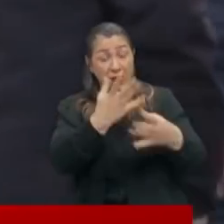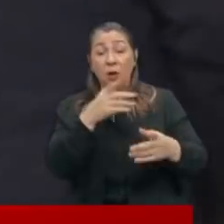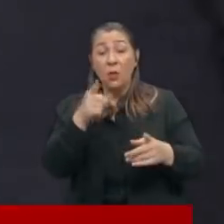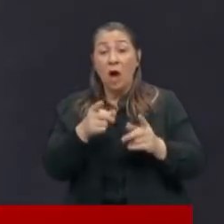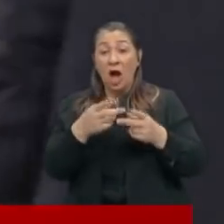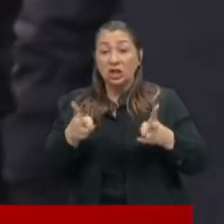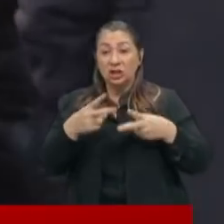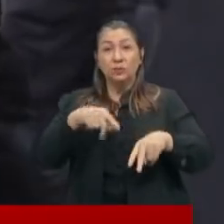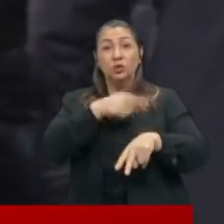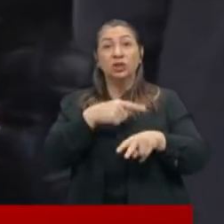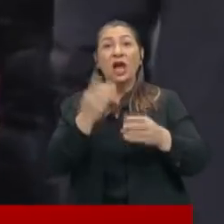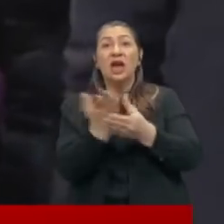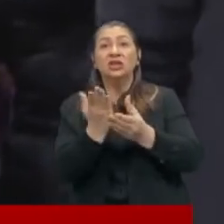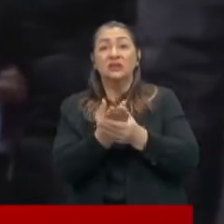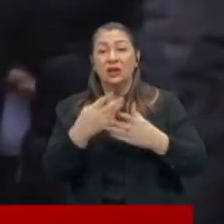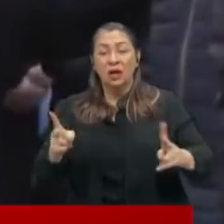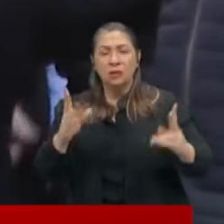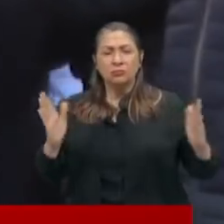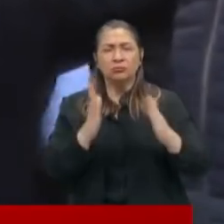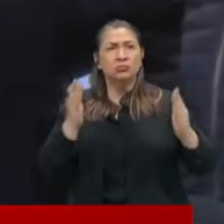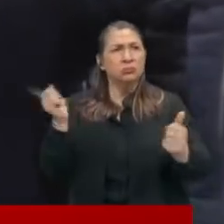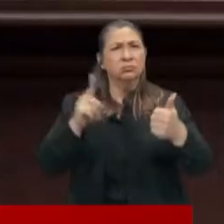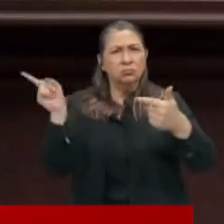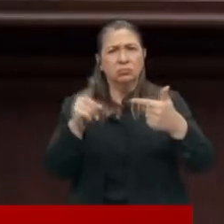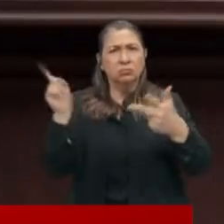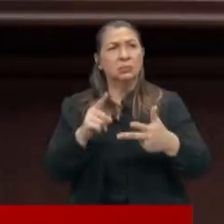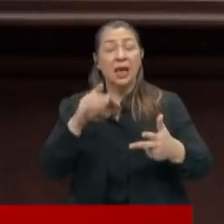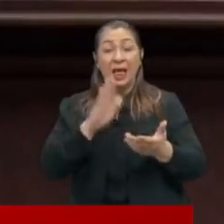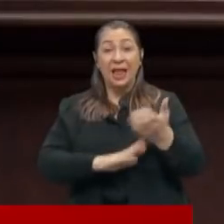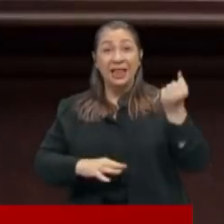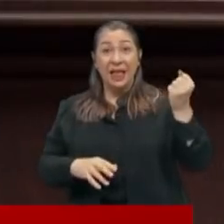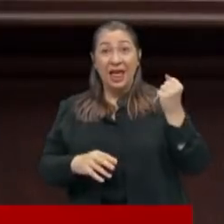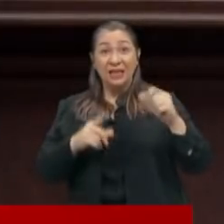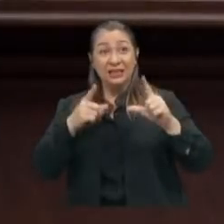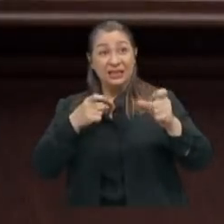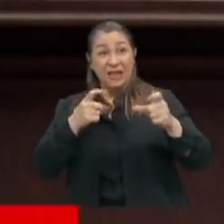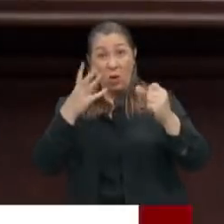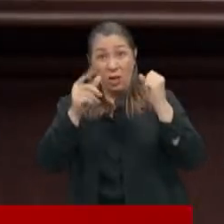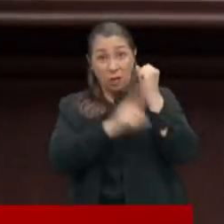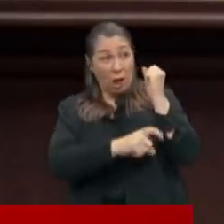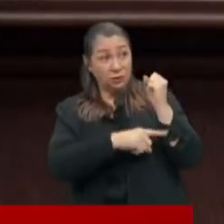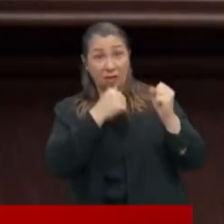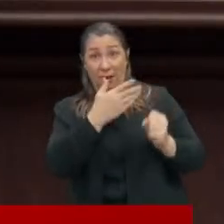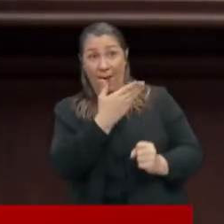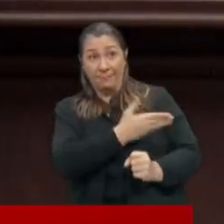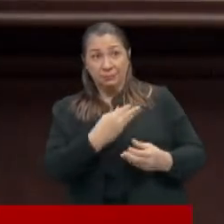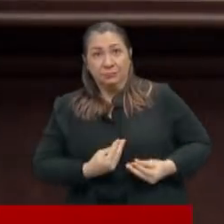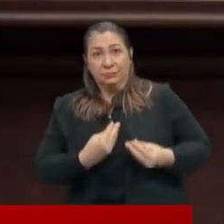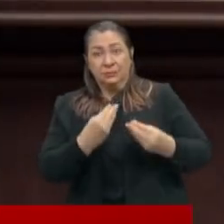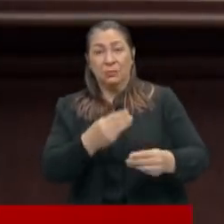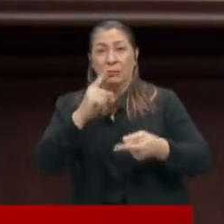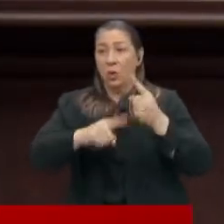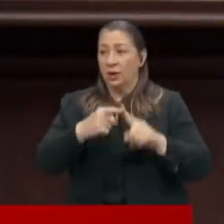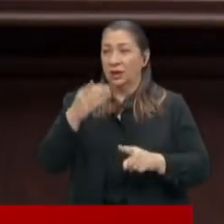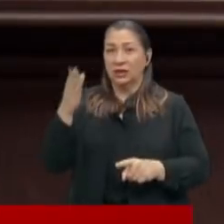süreci arşivlerini açtı. Fezleke restleri peş peşe geldi. Elinde silahı olan teröriste ipini kaptıran